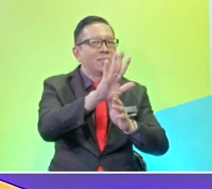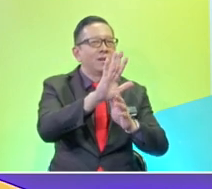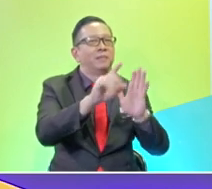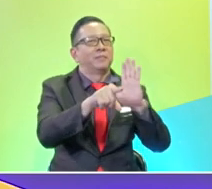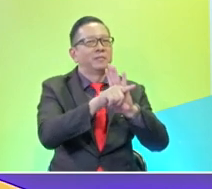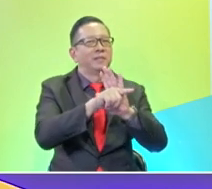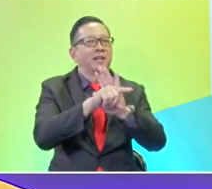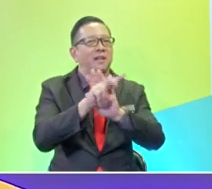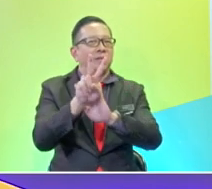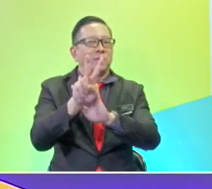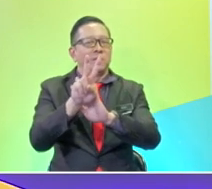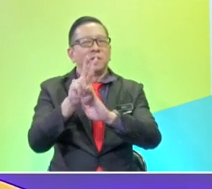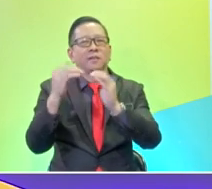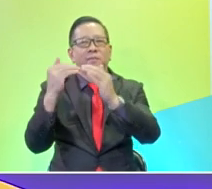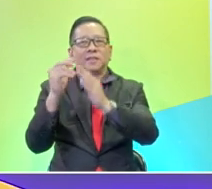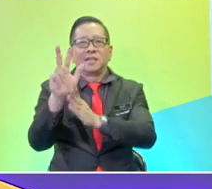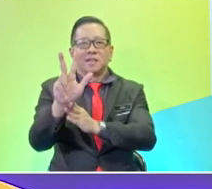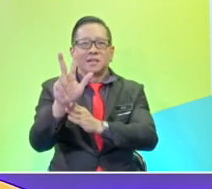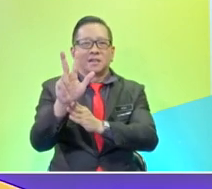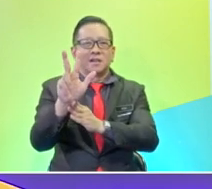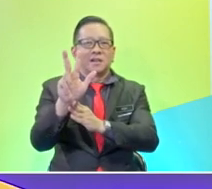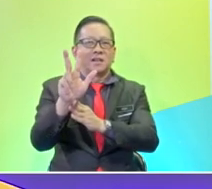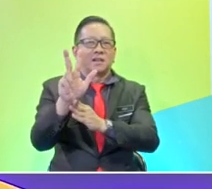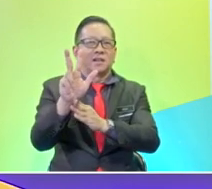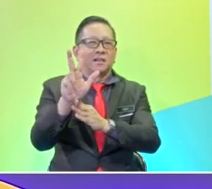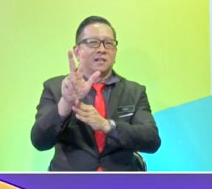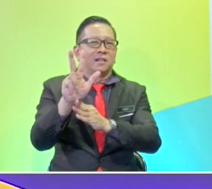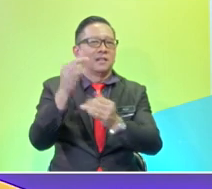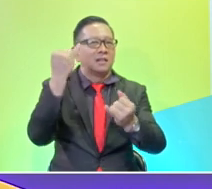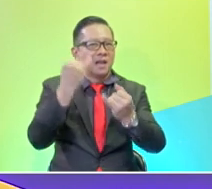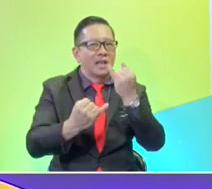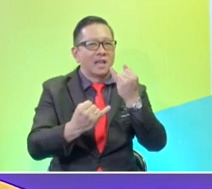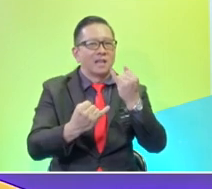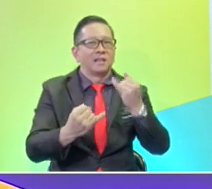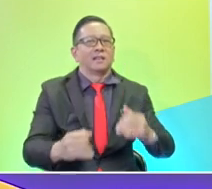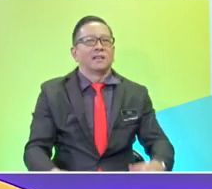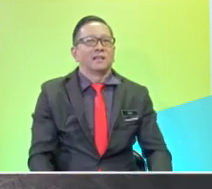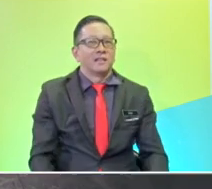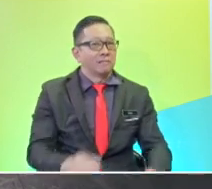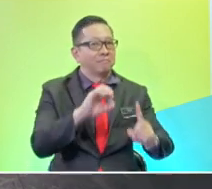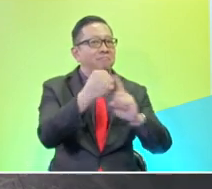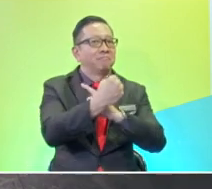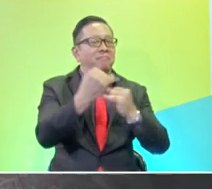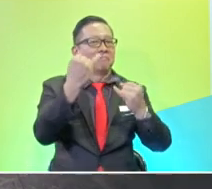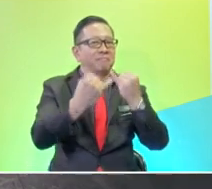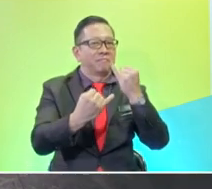dua sama dengan 3 Oh dan yang terakhir itu Pak situasi yang terakhir